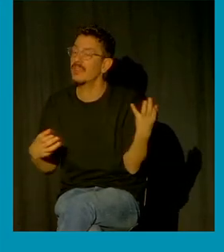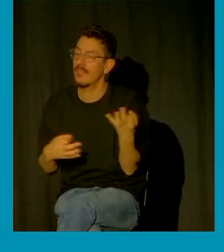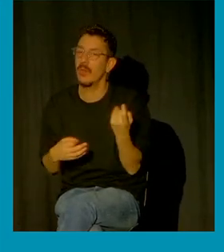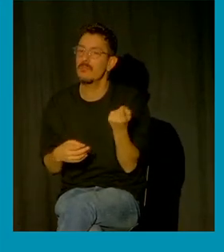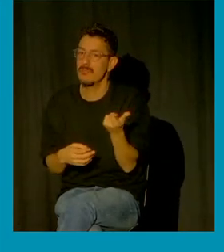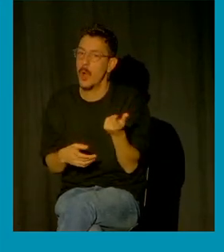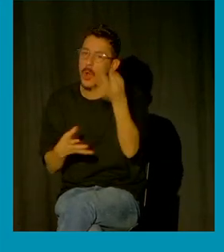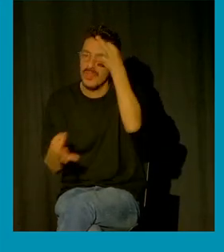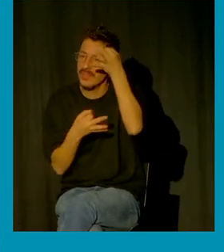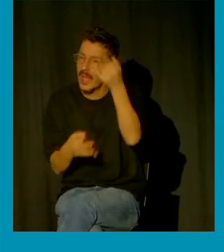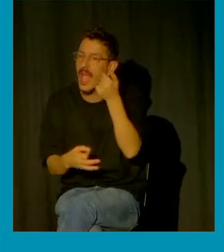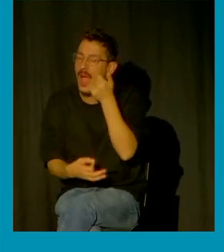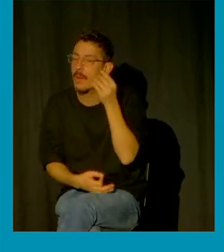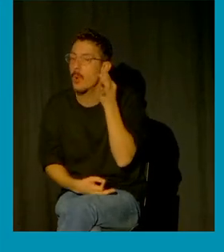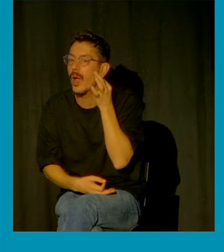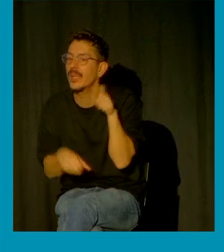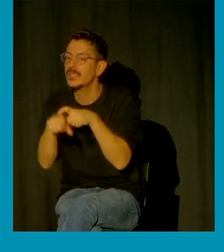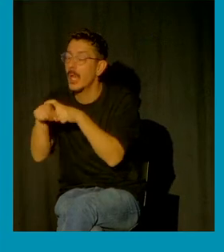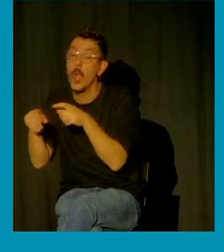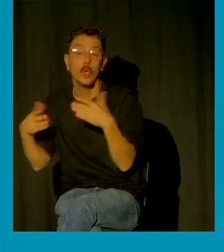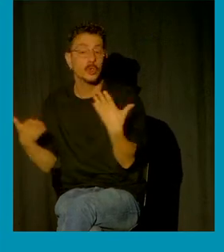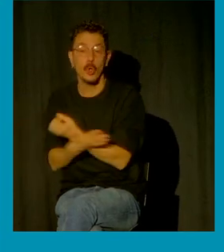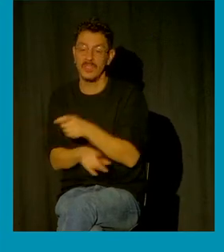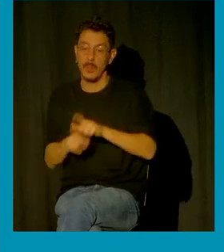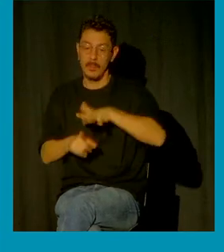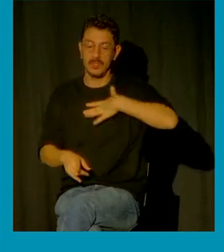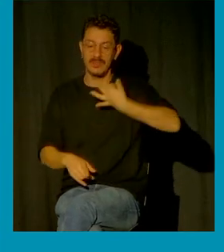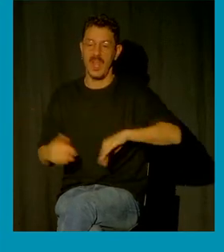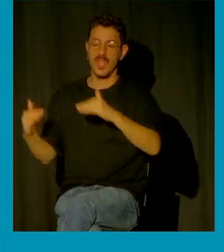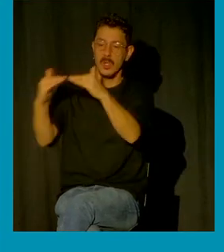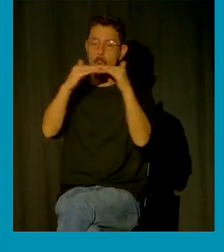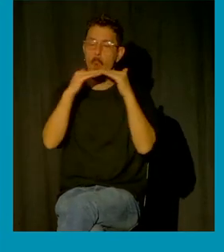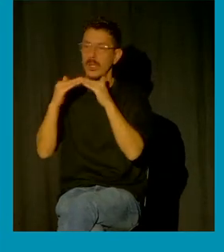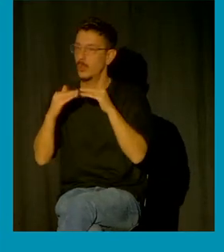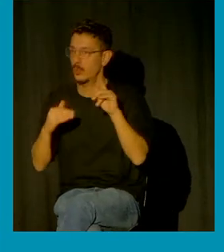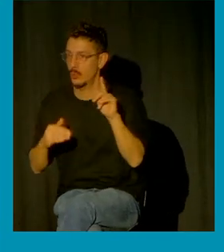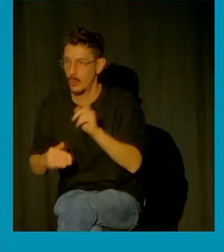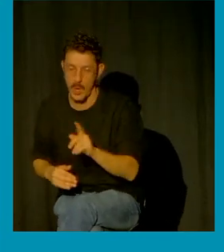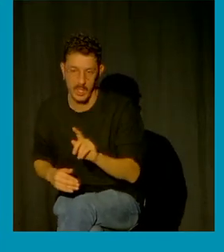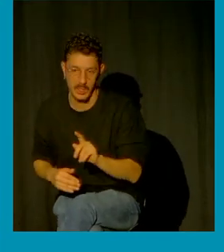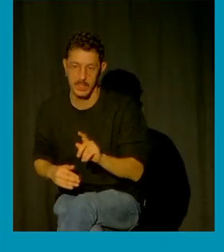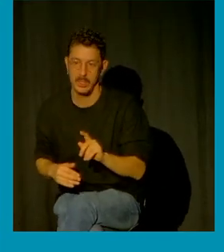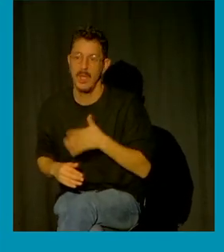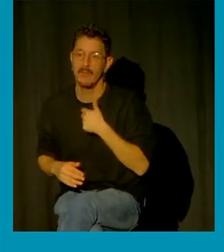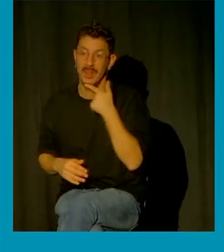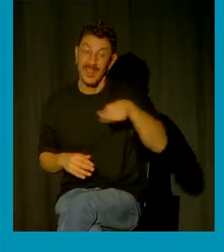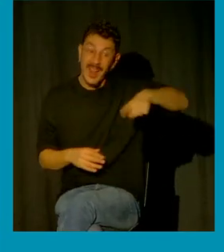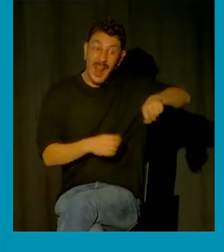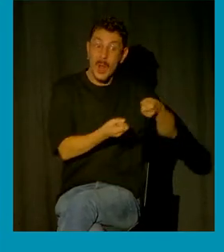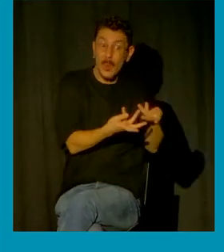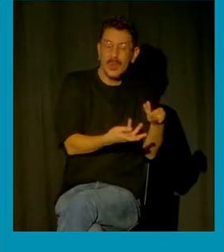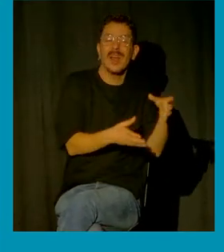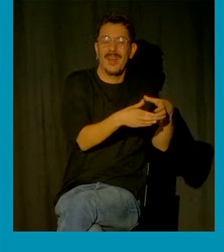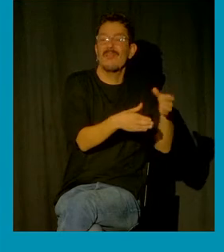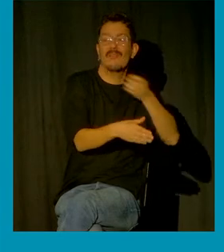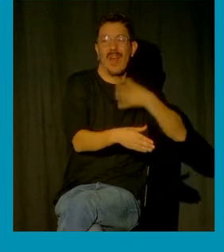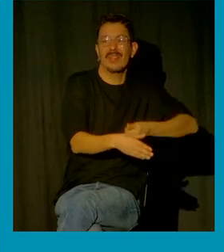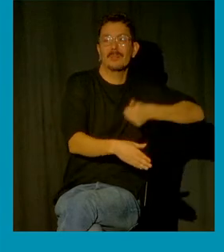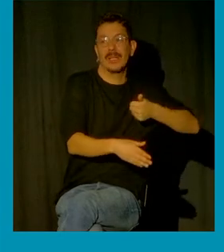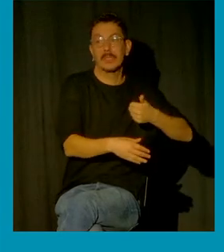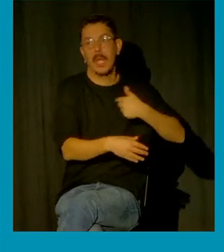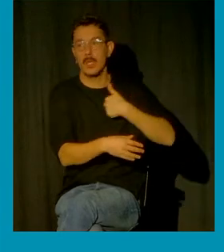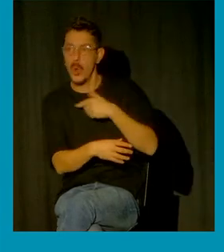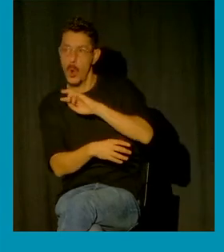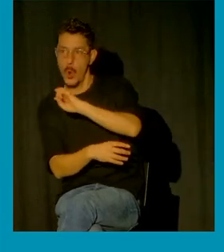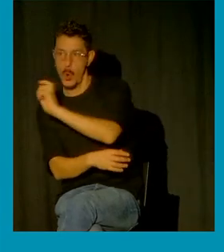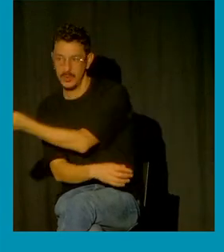mateix les mateixes possibilitats ni probabilitats ni de tenir una igualtat en tots els sentits